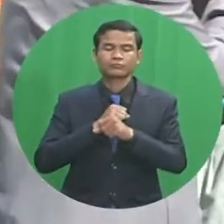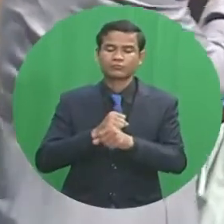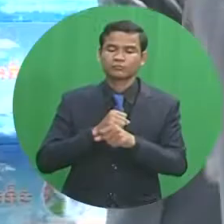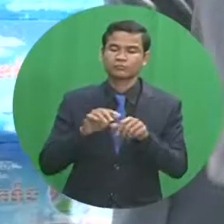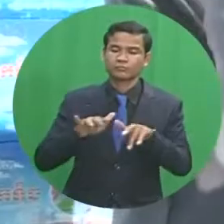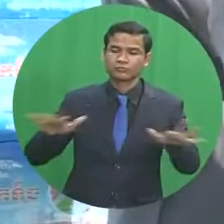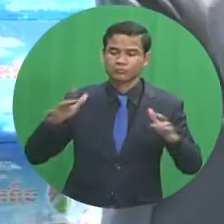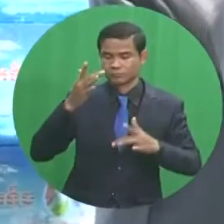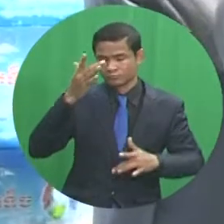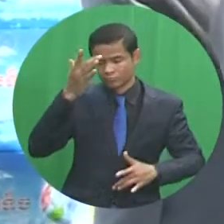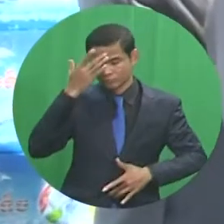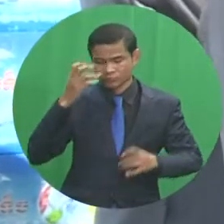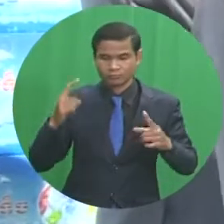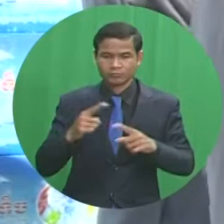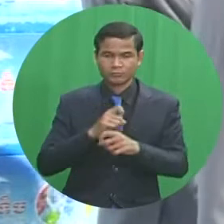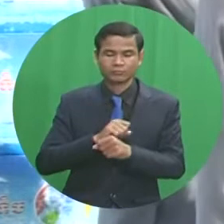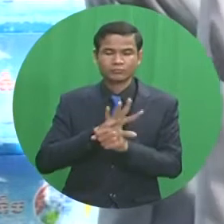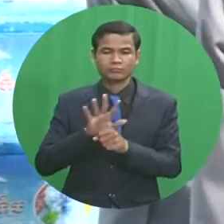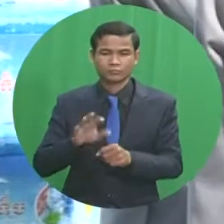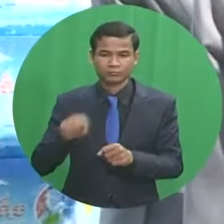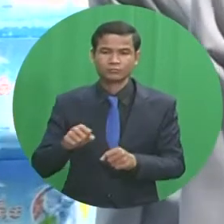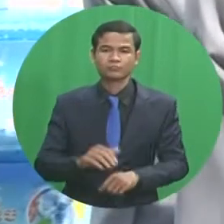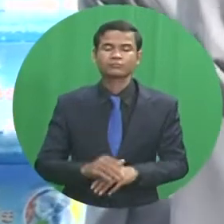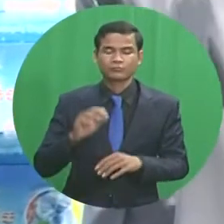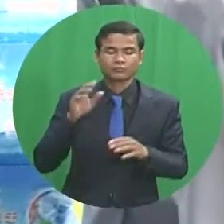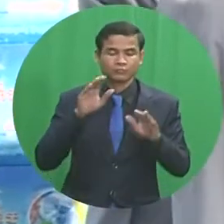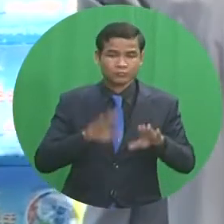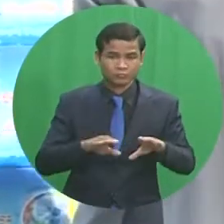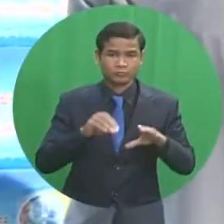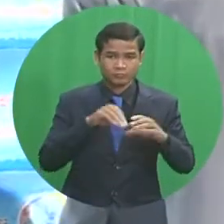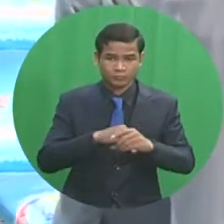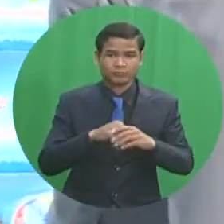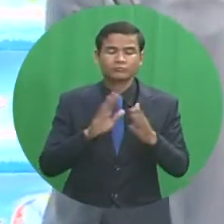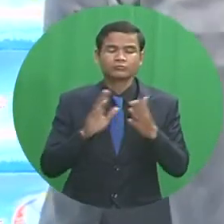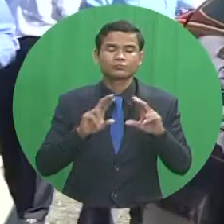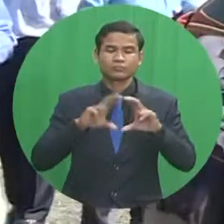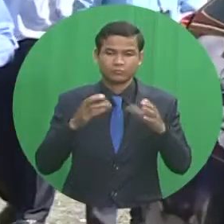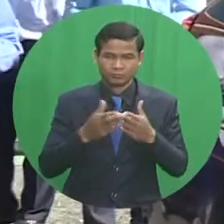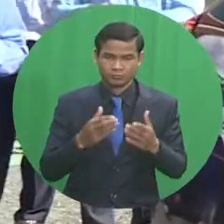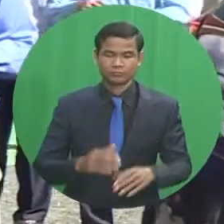រីករាលដាលនៃជំងឺ COVID-19 នៅក្នុងសង្គមជាតិយើង។